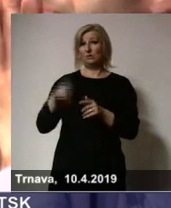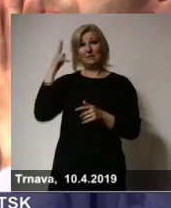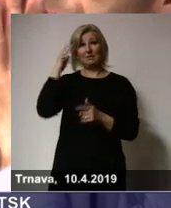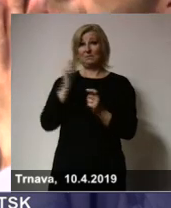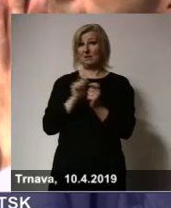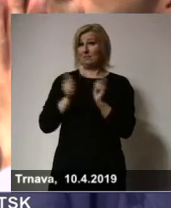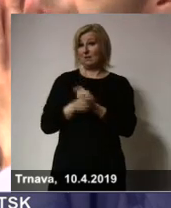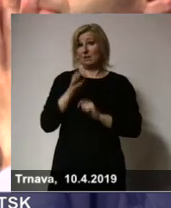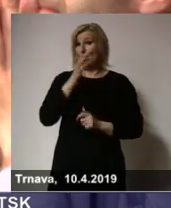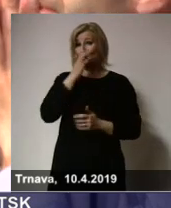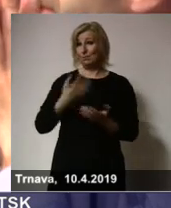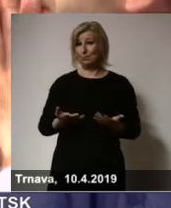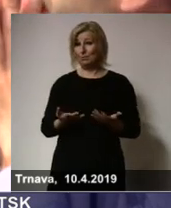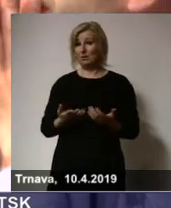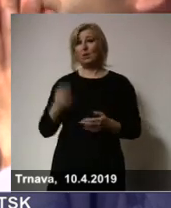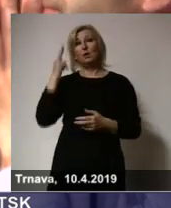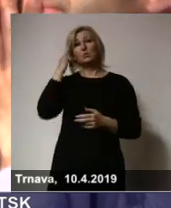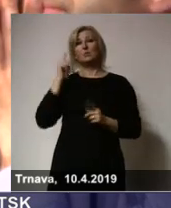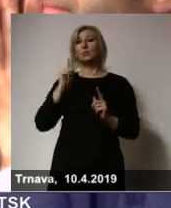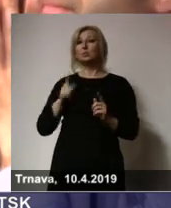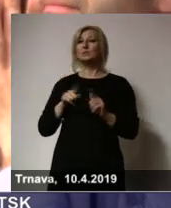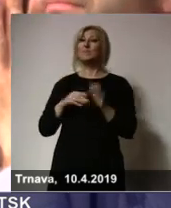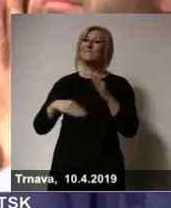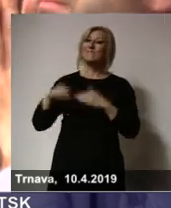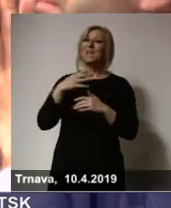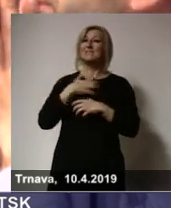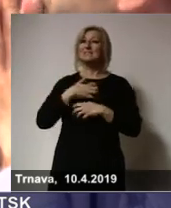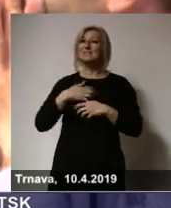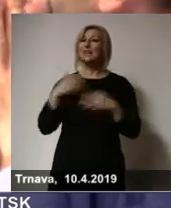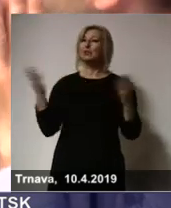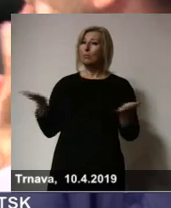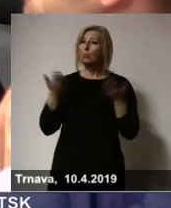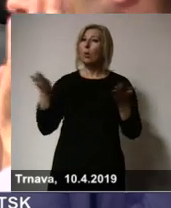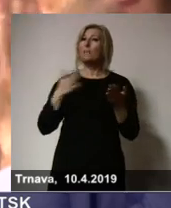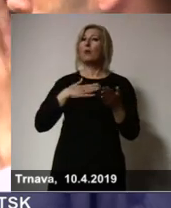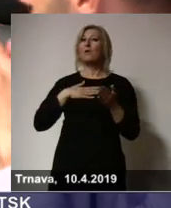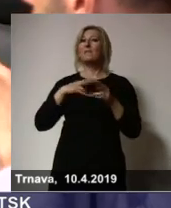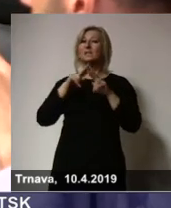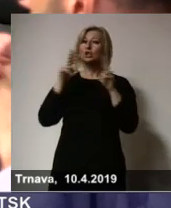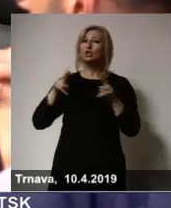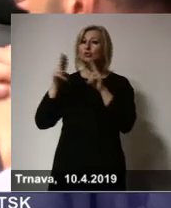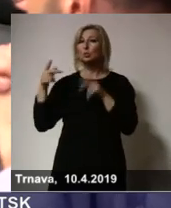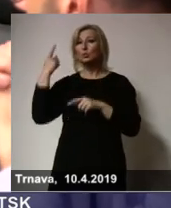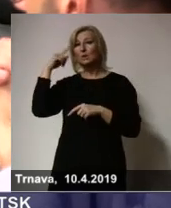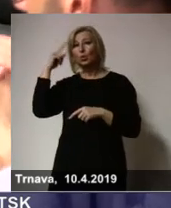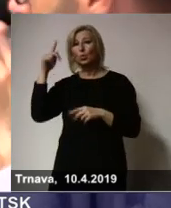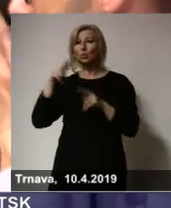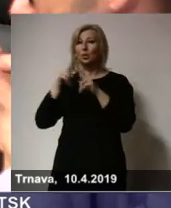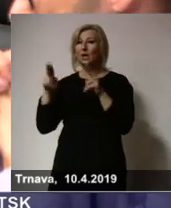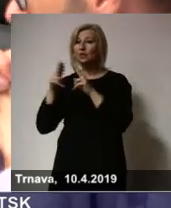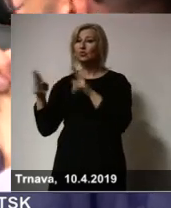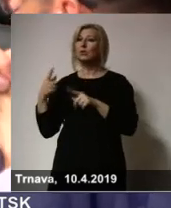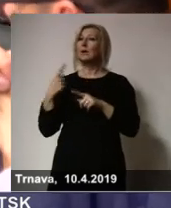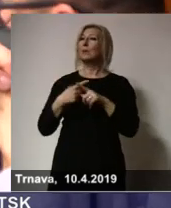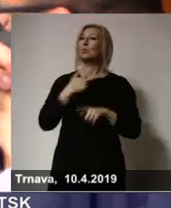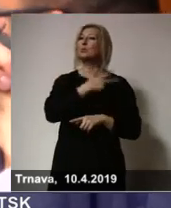To znamená, že možno v blízkej budúcnosti musíme viac propagovať tie naše inštitúcie, najmä kultúrne inštitúcie, ako vidím v sociálnej oblasti, možno